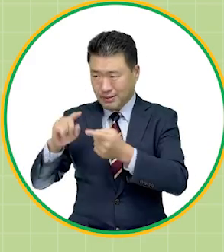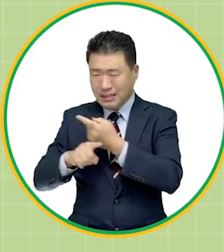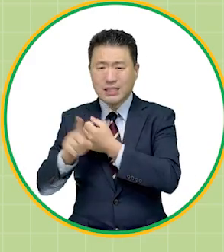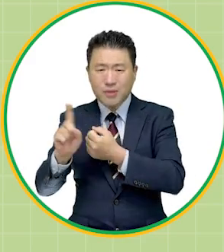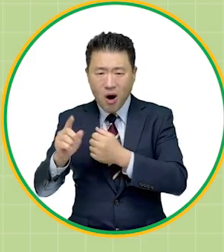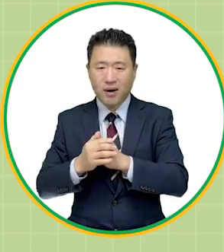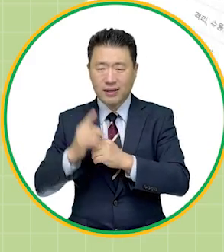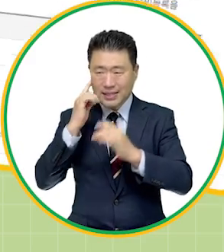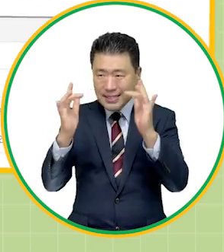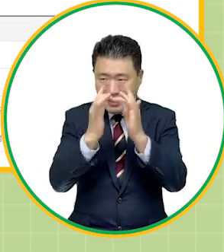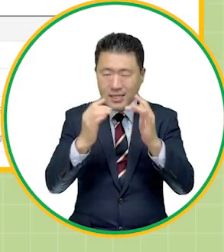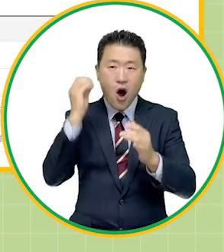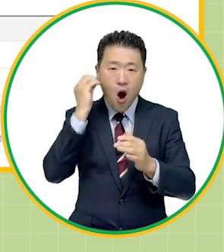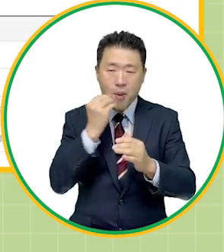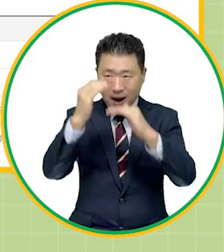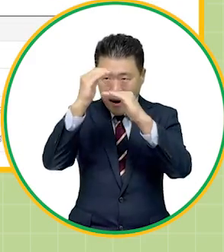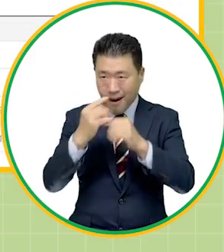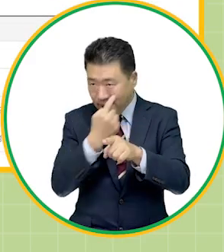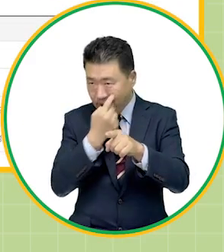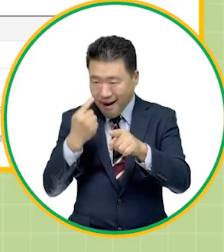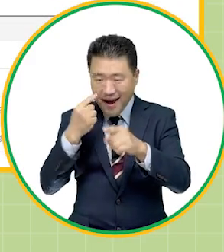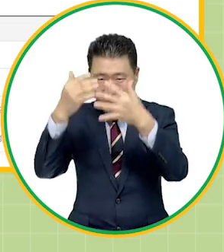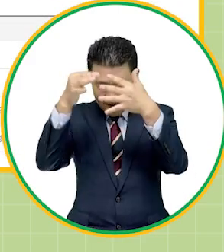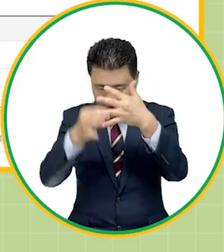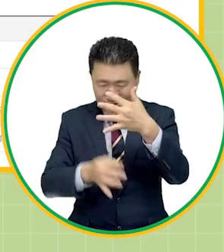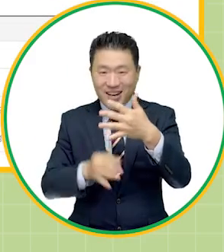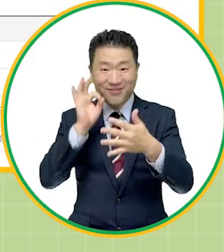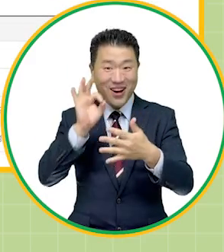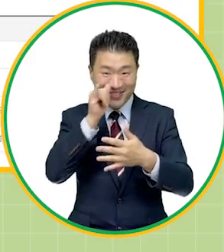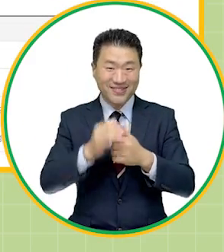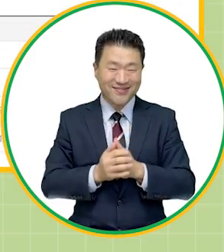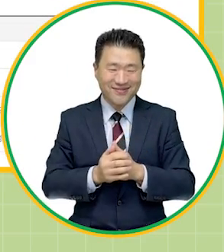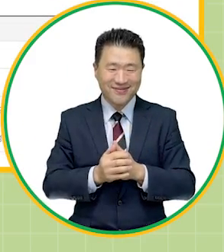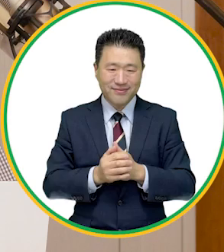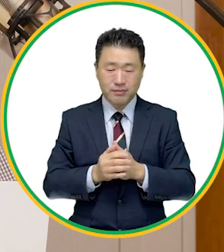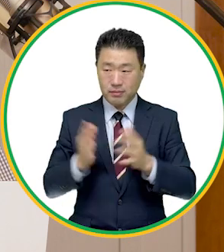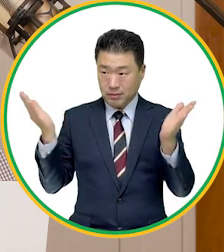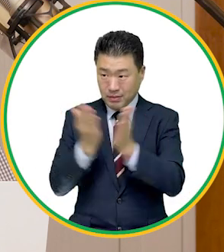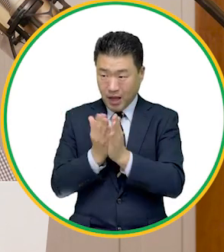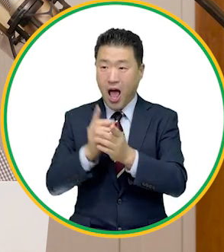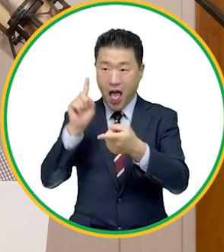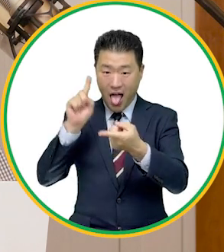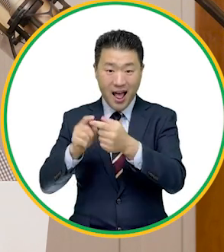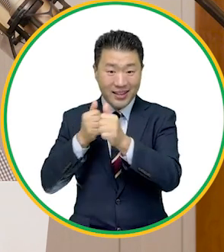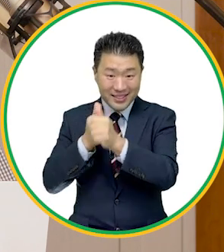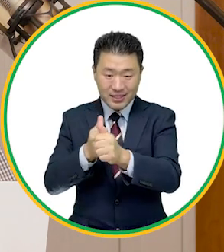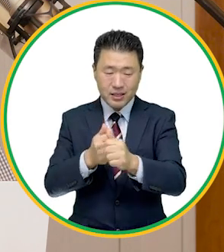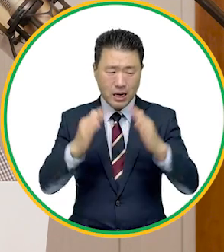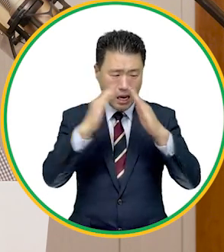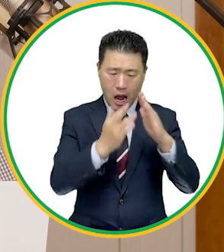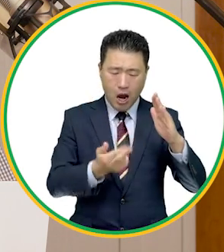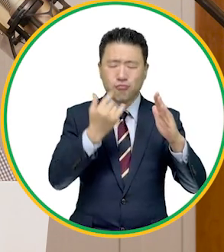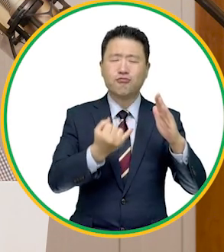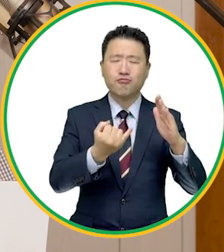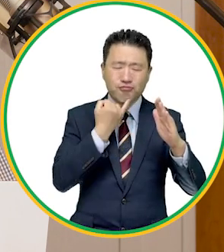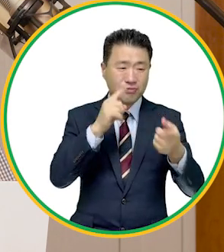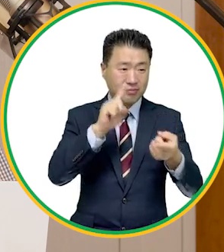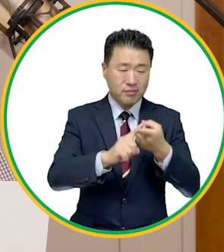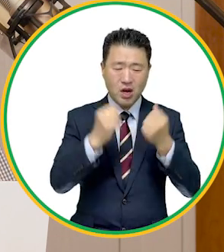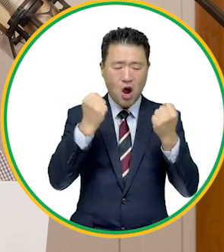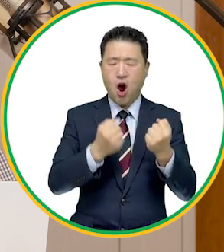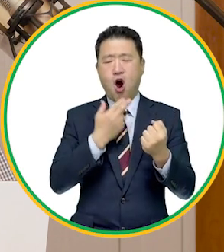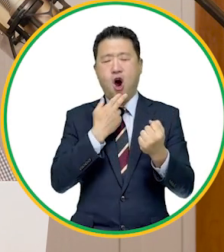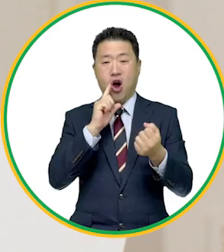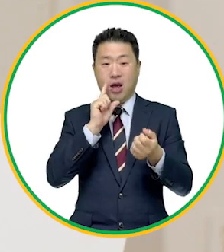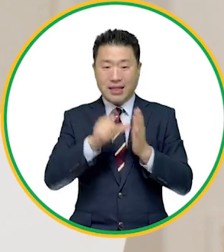인정하는 사유는 공사 인터넷 홈페이지에서 확인할 수 있으며 해당 사유에 따라 주택에 거주하지